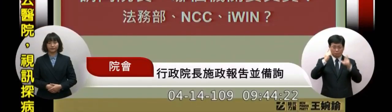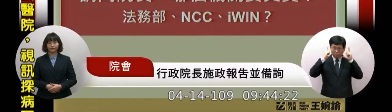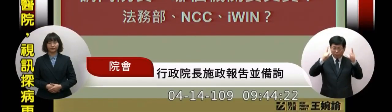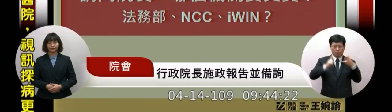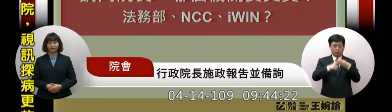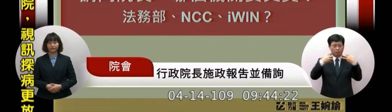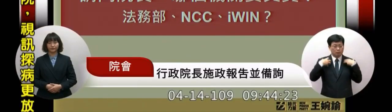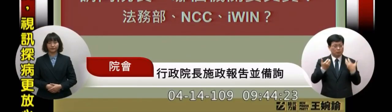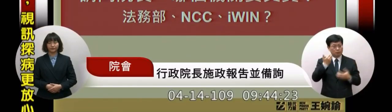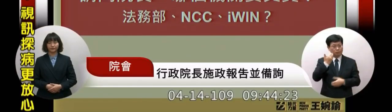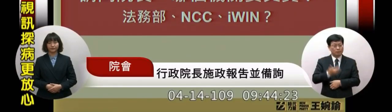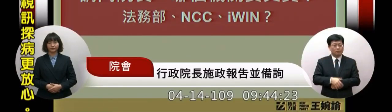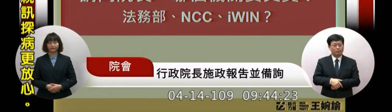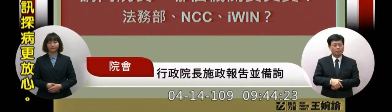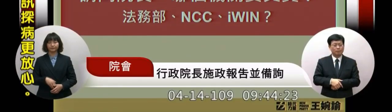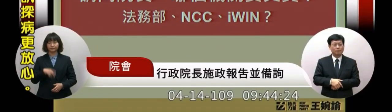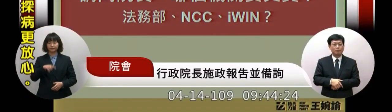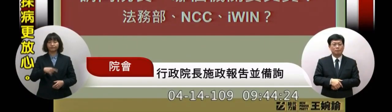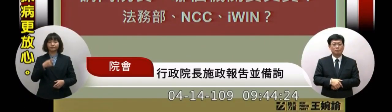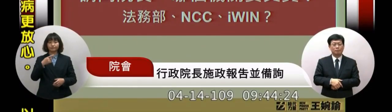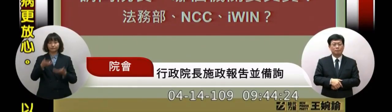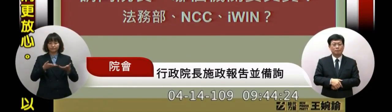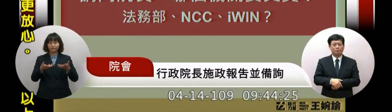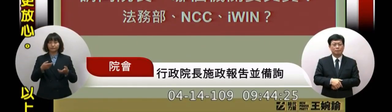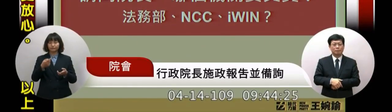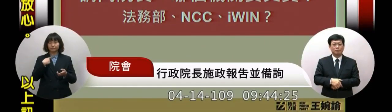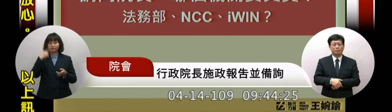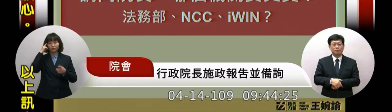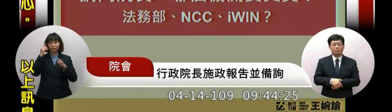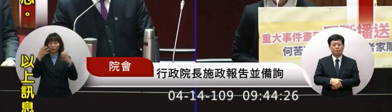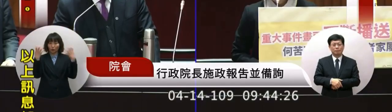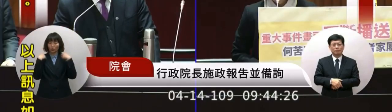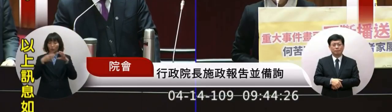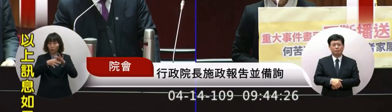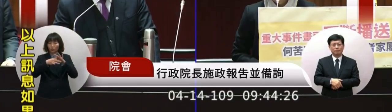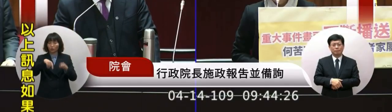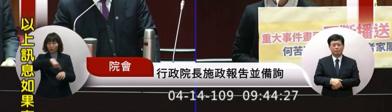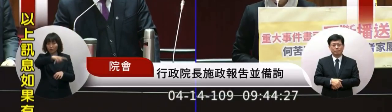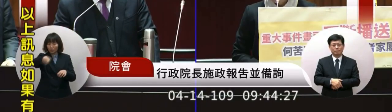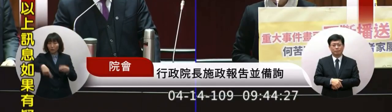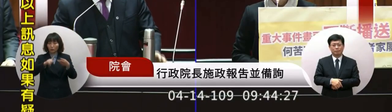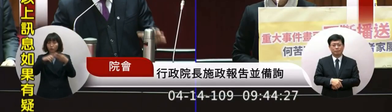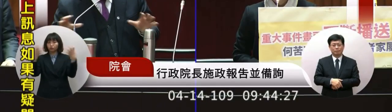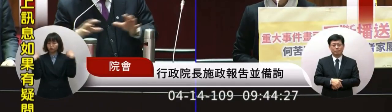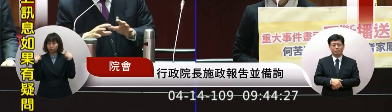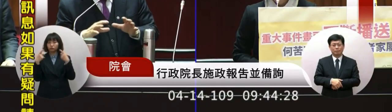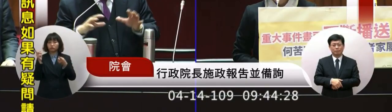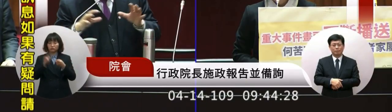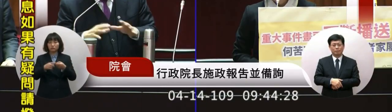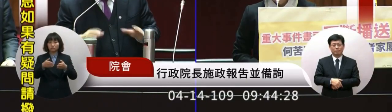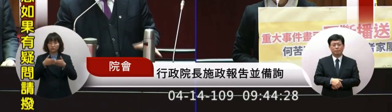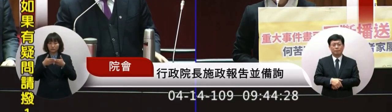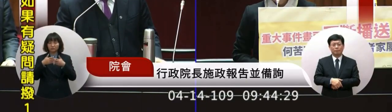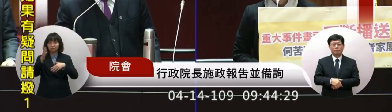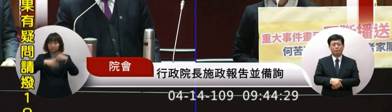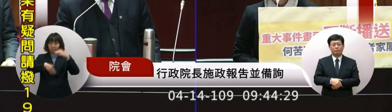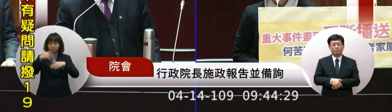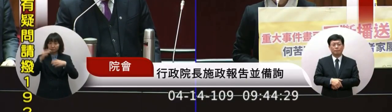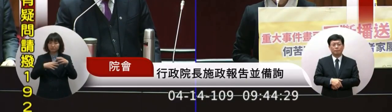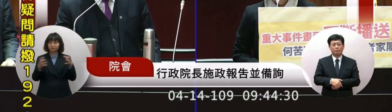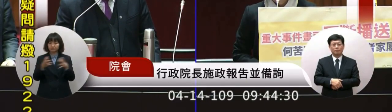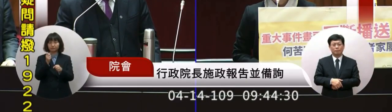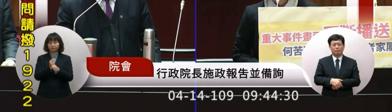会是主责的单位？ 对，我觉得这个相关的单位有主责，也有应该要协同